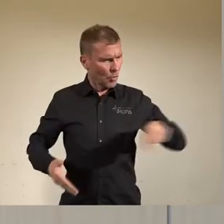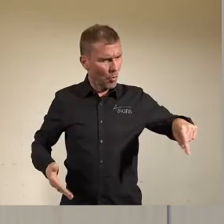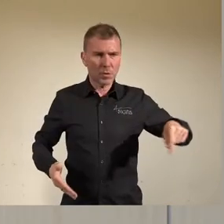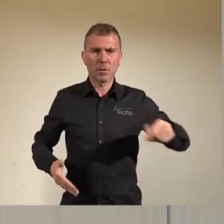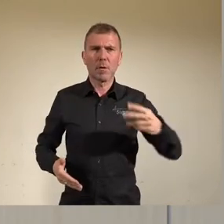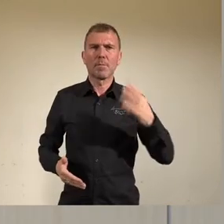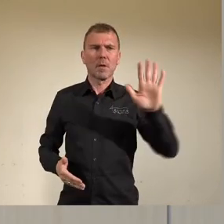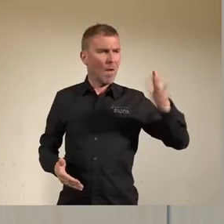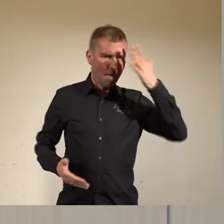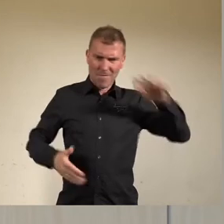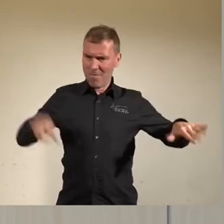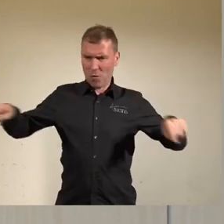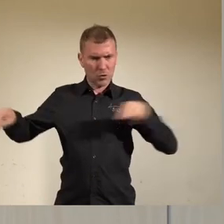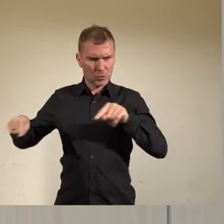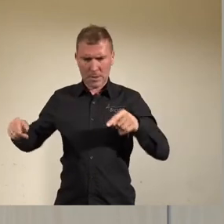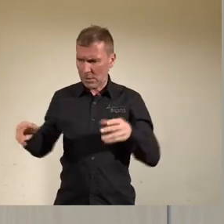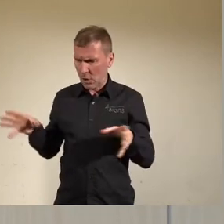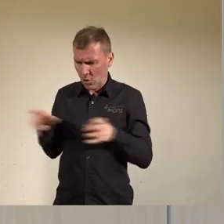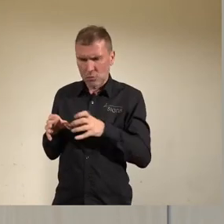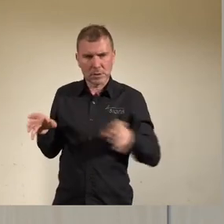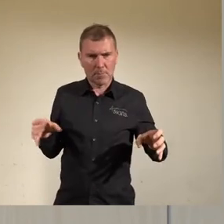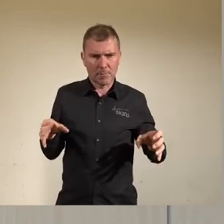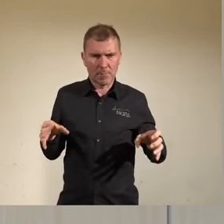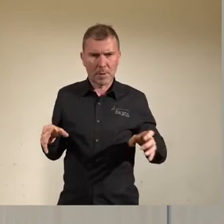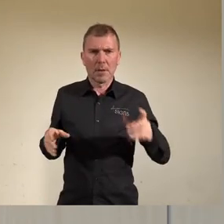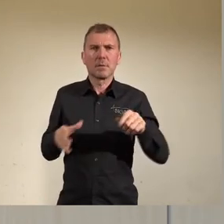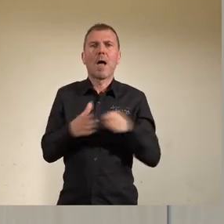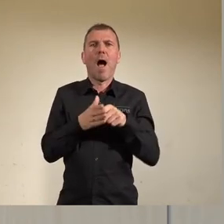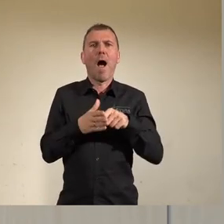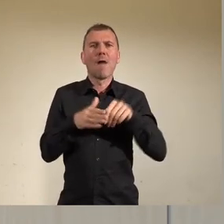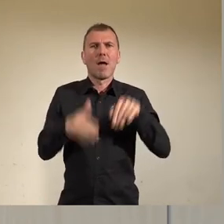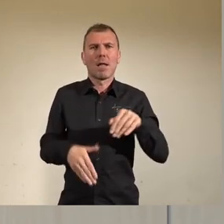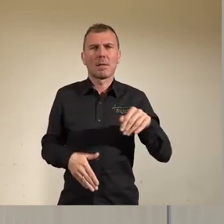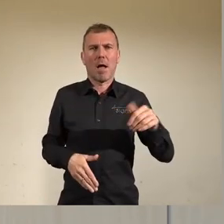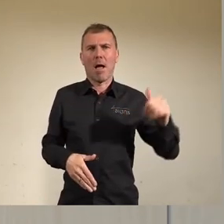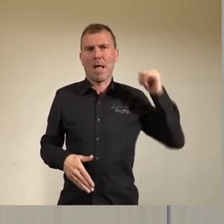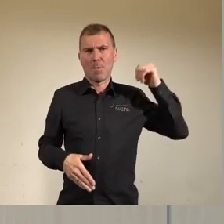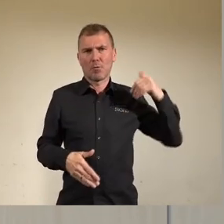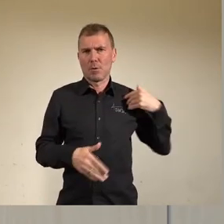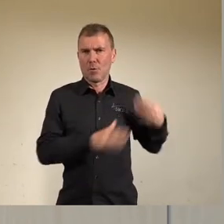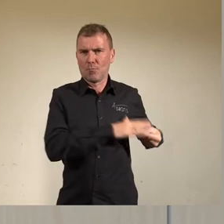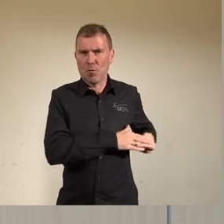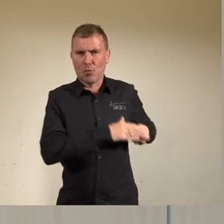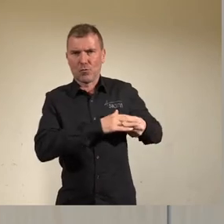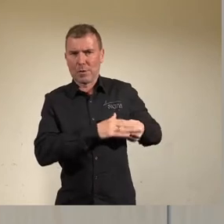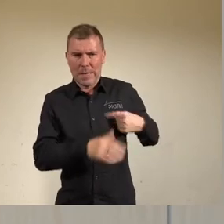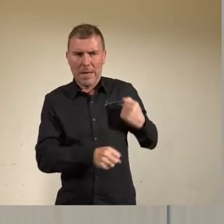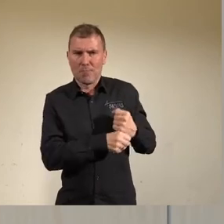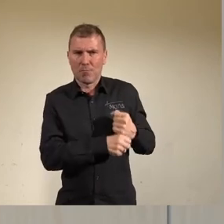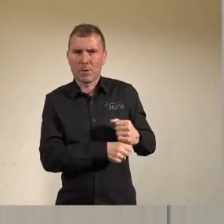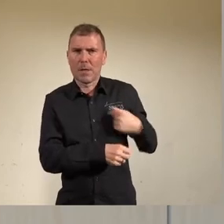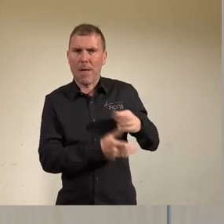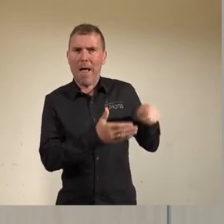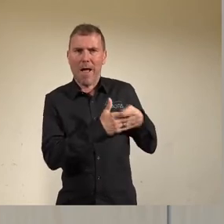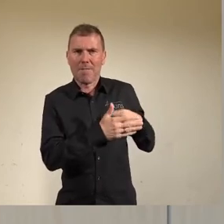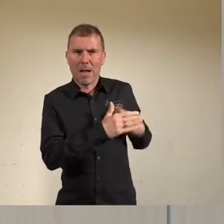Vorstellungen nebeneinander. Jeder, der mitwirkt, hat hinter sich Wählerinnen und Wähler stehen, hat Interessen, die er vertreten muss. Und das Gemeinsame,